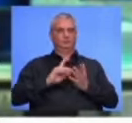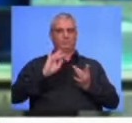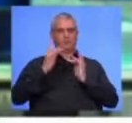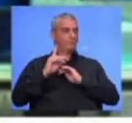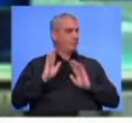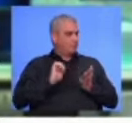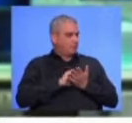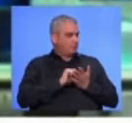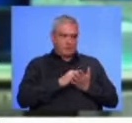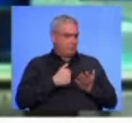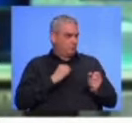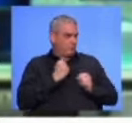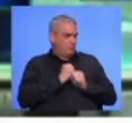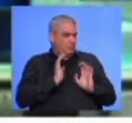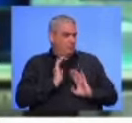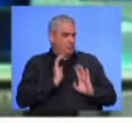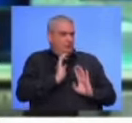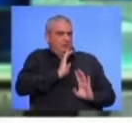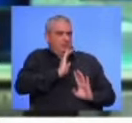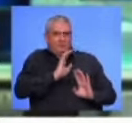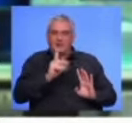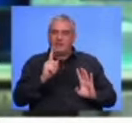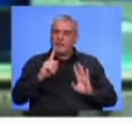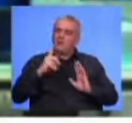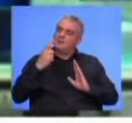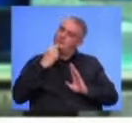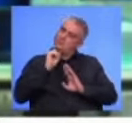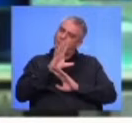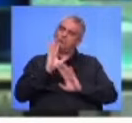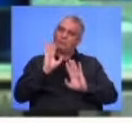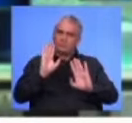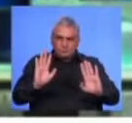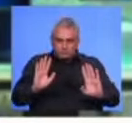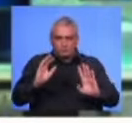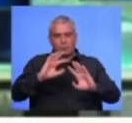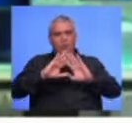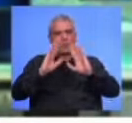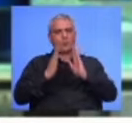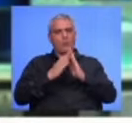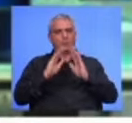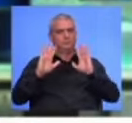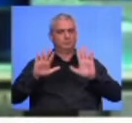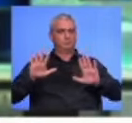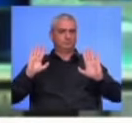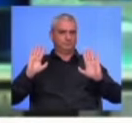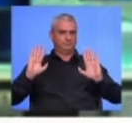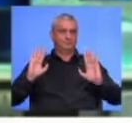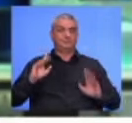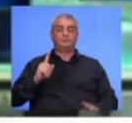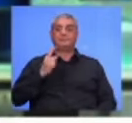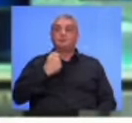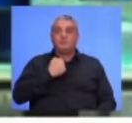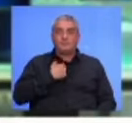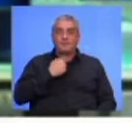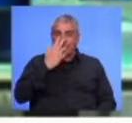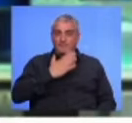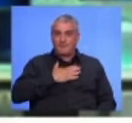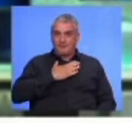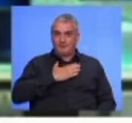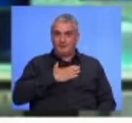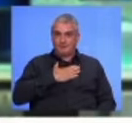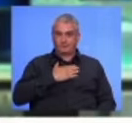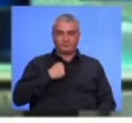מי מטיל את כולם? לא, אני אומר, בשידור בכלל, אני אומר, בואו נשים את כולנו במפה הזאת. אני מבחינתי חושב